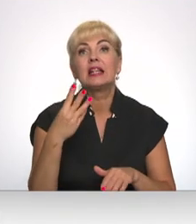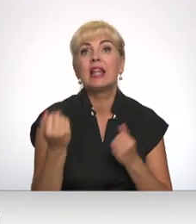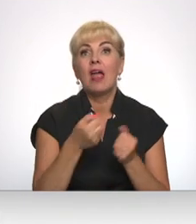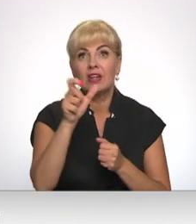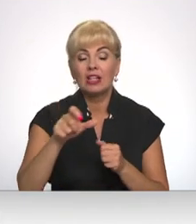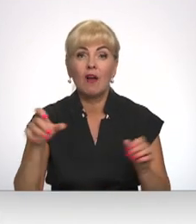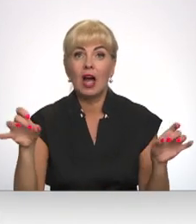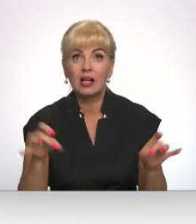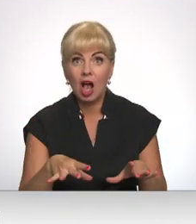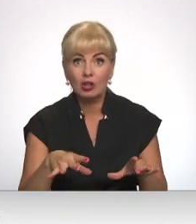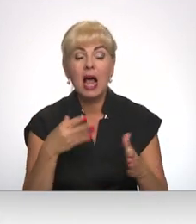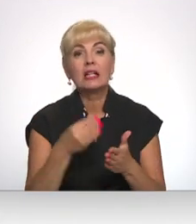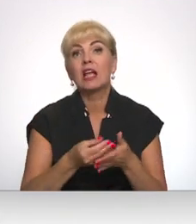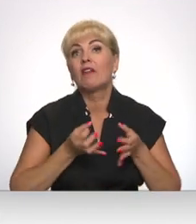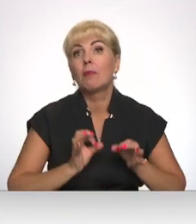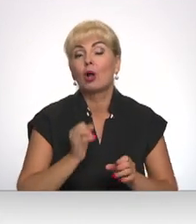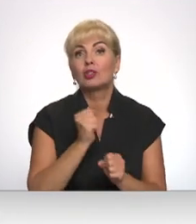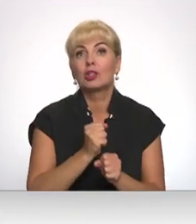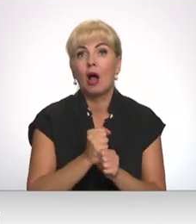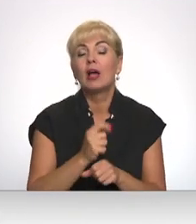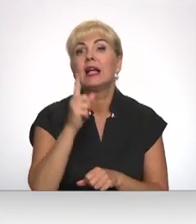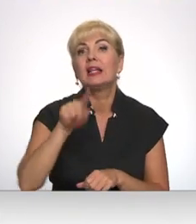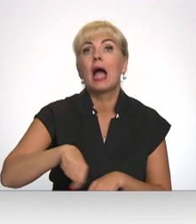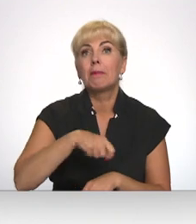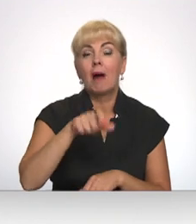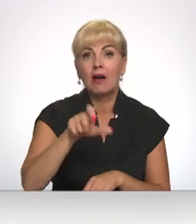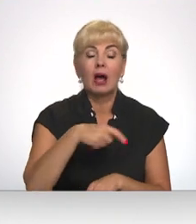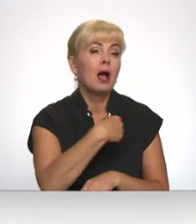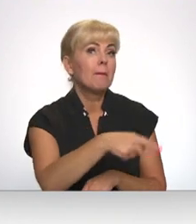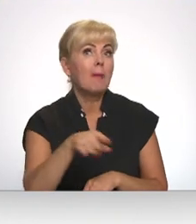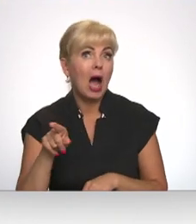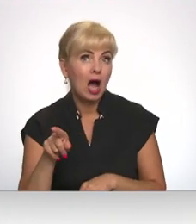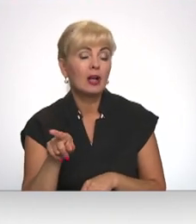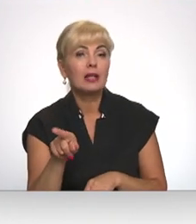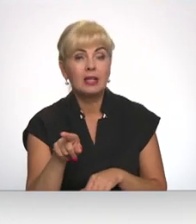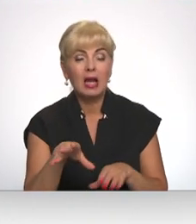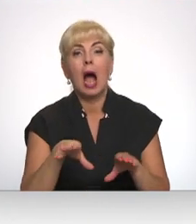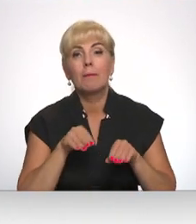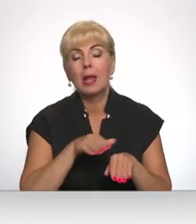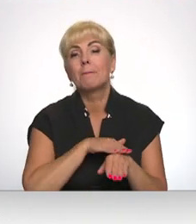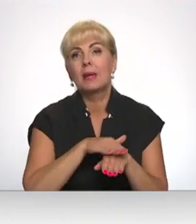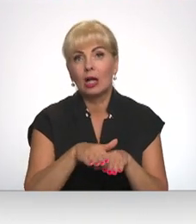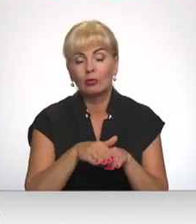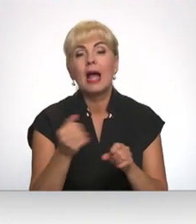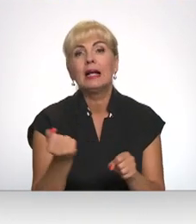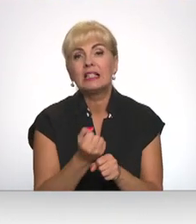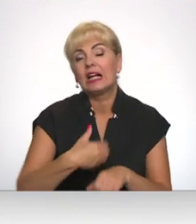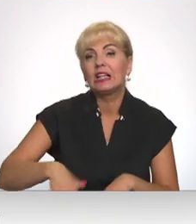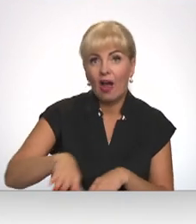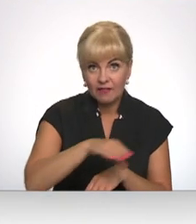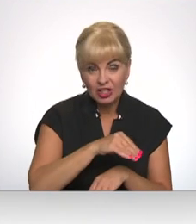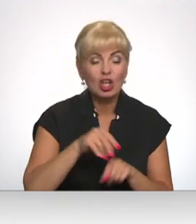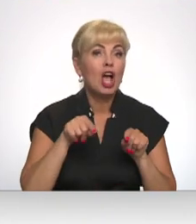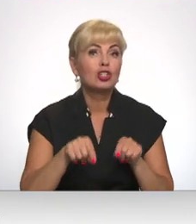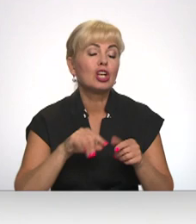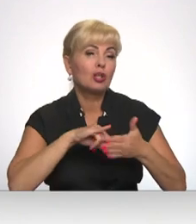darbiniekiem restorānā savā profesijā strādājo tikai pavārs, bet pārējie ir apņēmības pilni izdarīt visu, lai